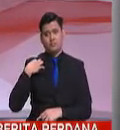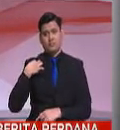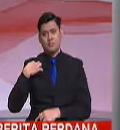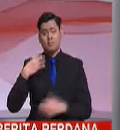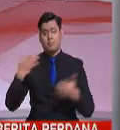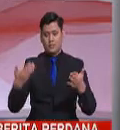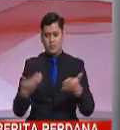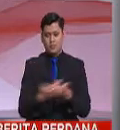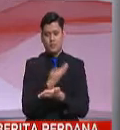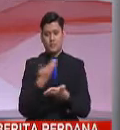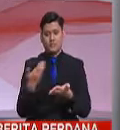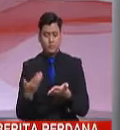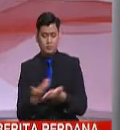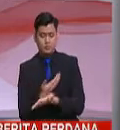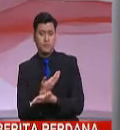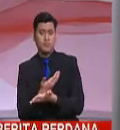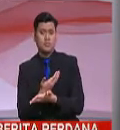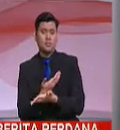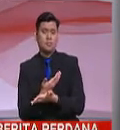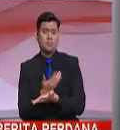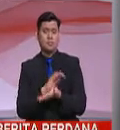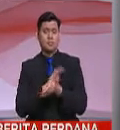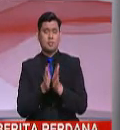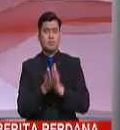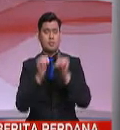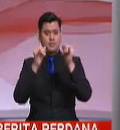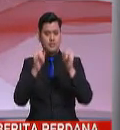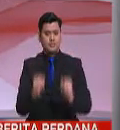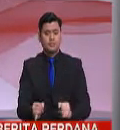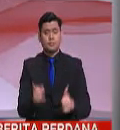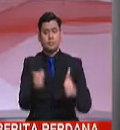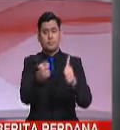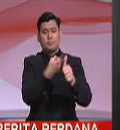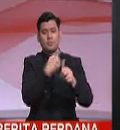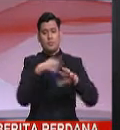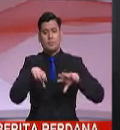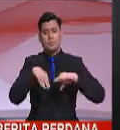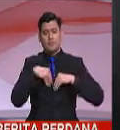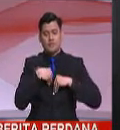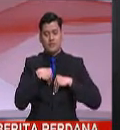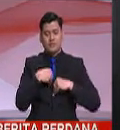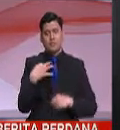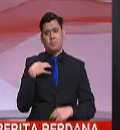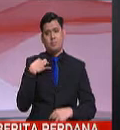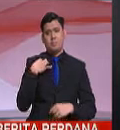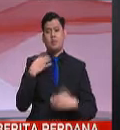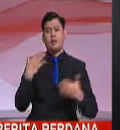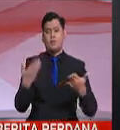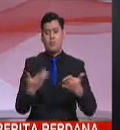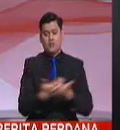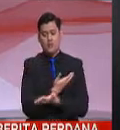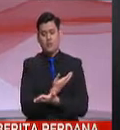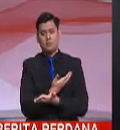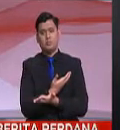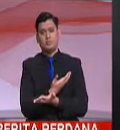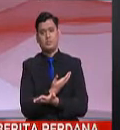FAM Datuk Hamidin Haji Mohd Hamin menjadi individu pertama yang menerima kedua-dua jersi home dan away Malaysia